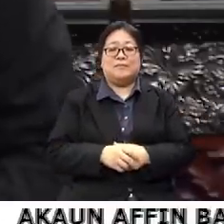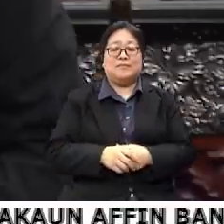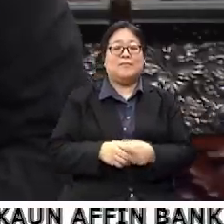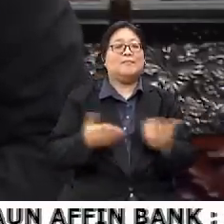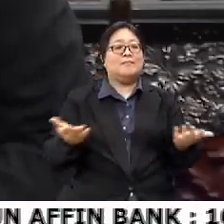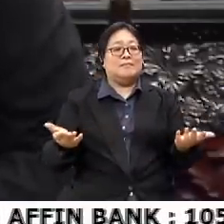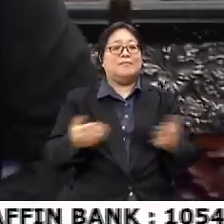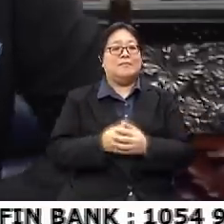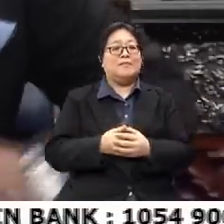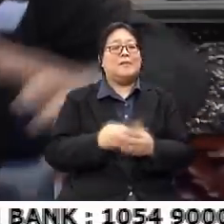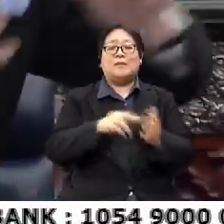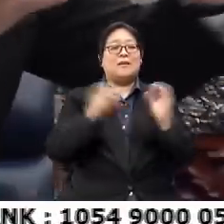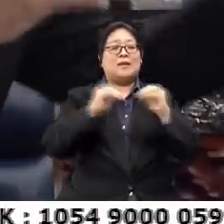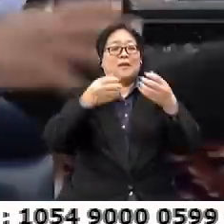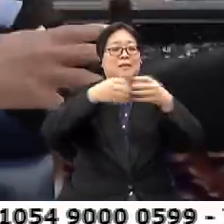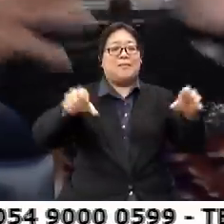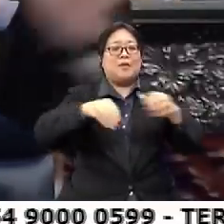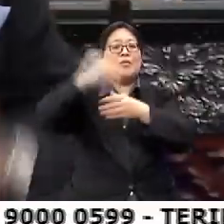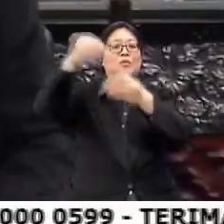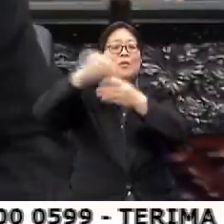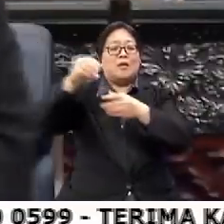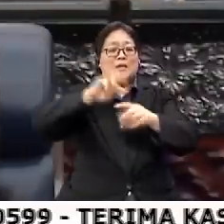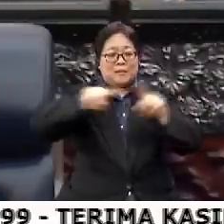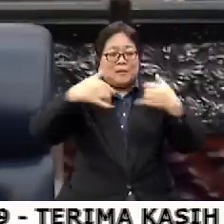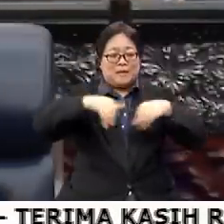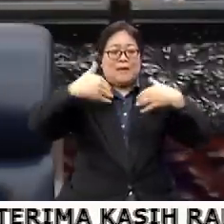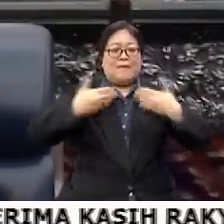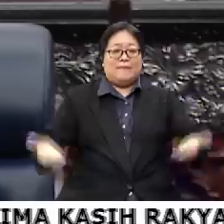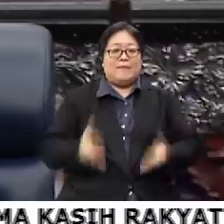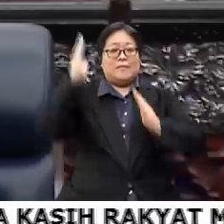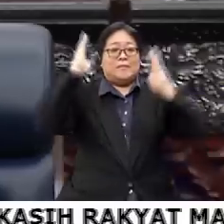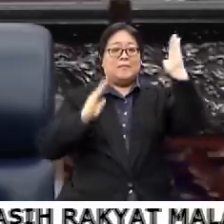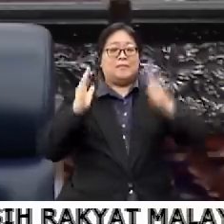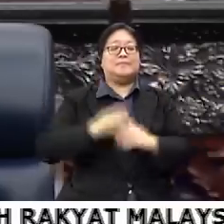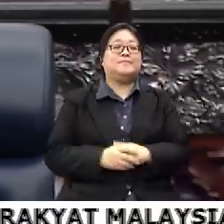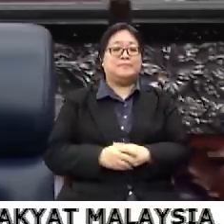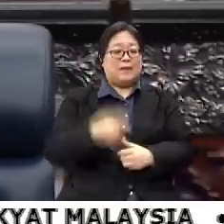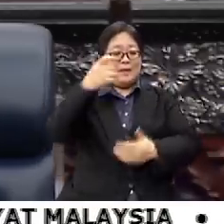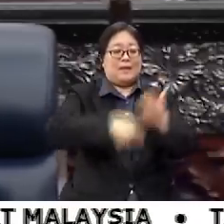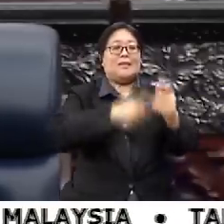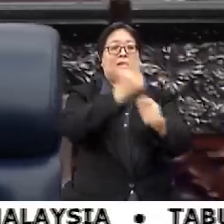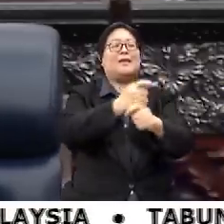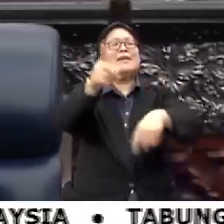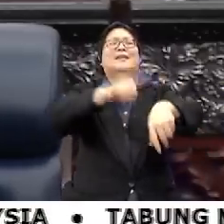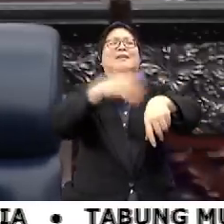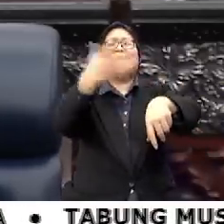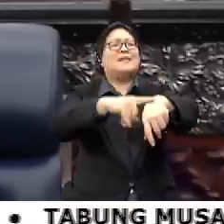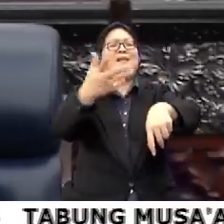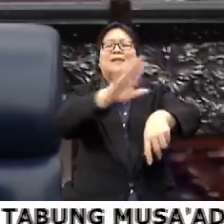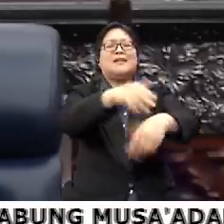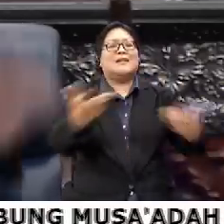Supaya tidak ada telur yang mengalir ke sana, telur masuk ke dalam negara kita. Harga boleh kekal. Waktu dah habis dah,